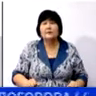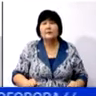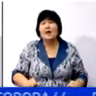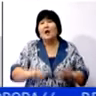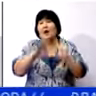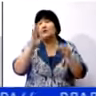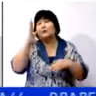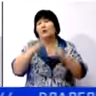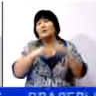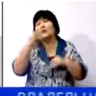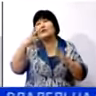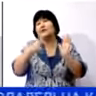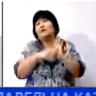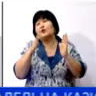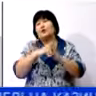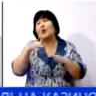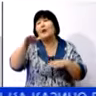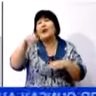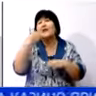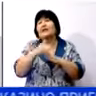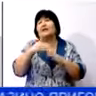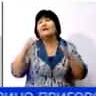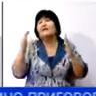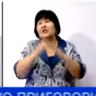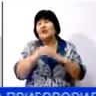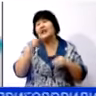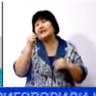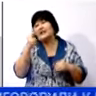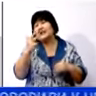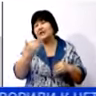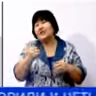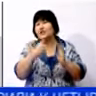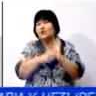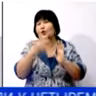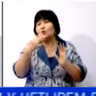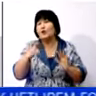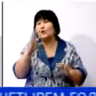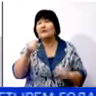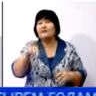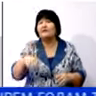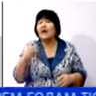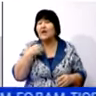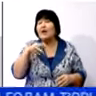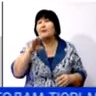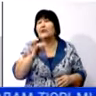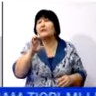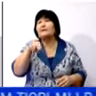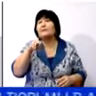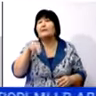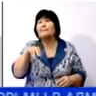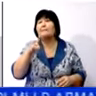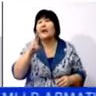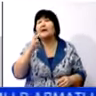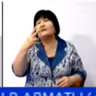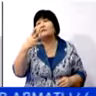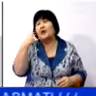Всего будет построено 38 домов кредитного жилья, в том числе 13 на 640 квартир в Кызыларде, в микрорайоне СПМК и